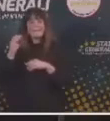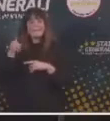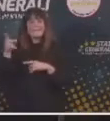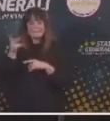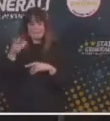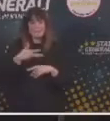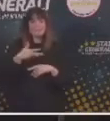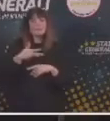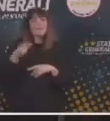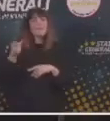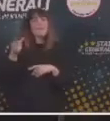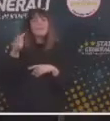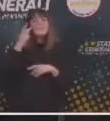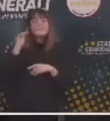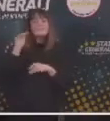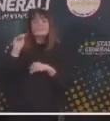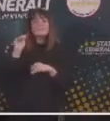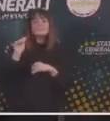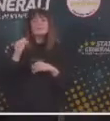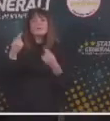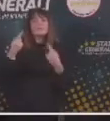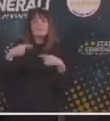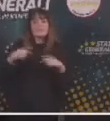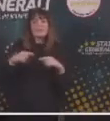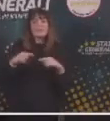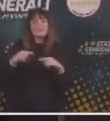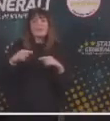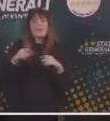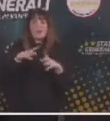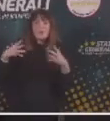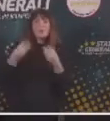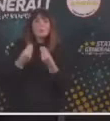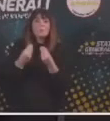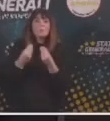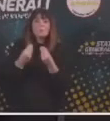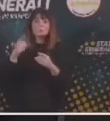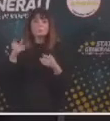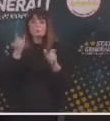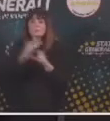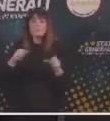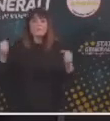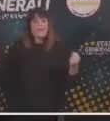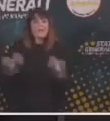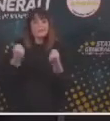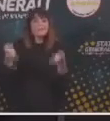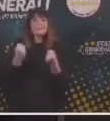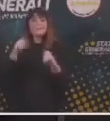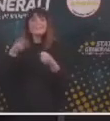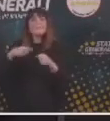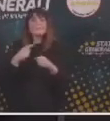nostro percorso è che unisce di tutti gli attivisti insieme a tutti portati alla portavoce e membri del